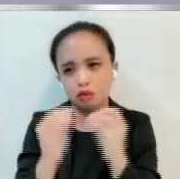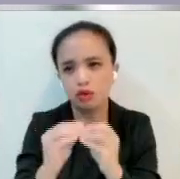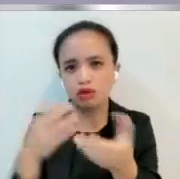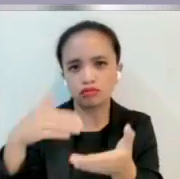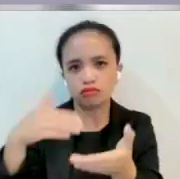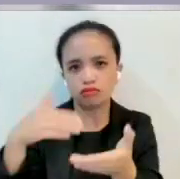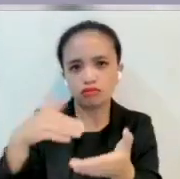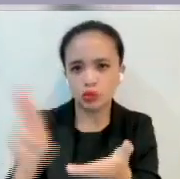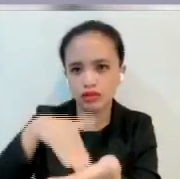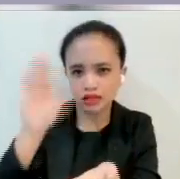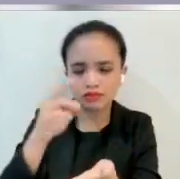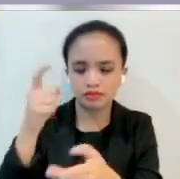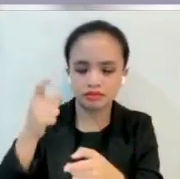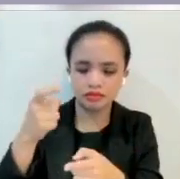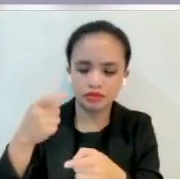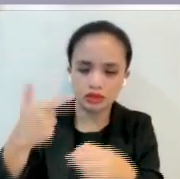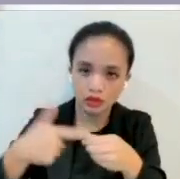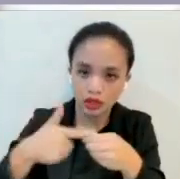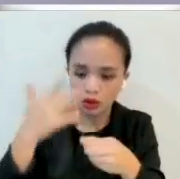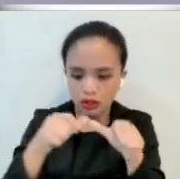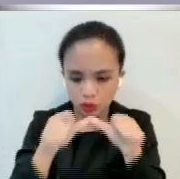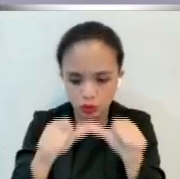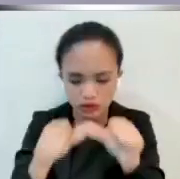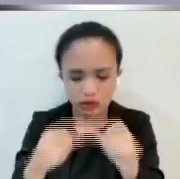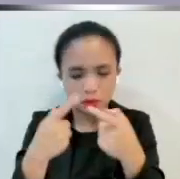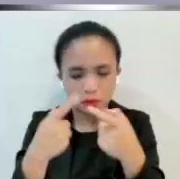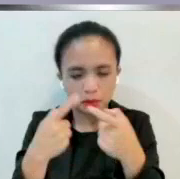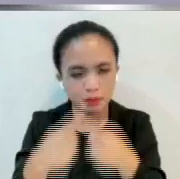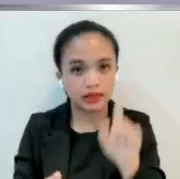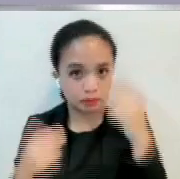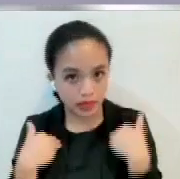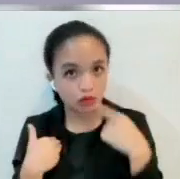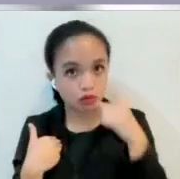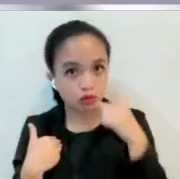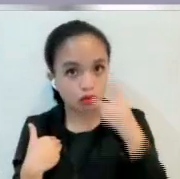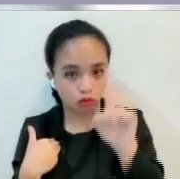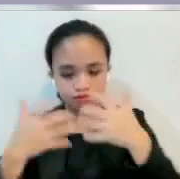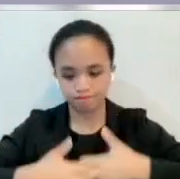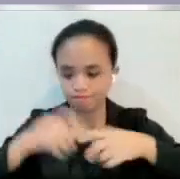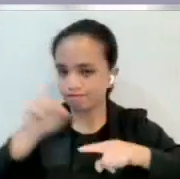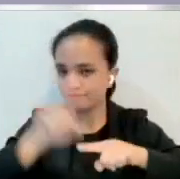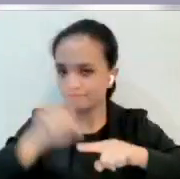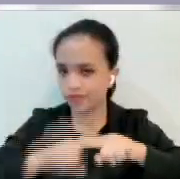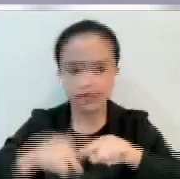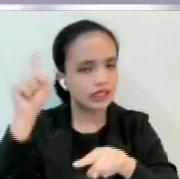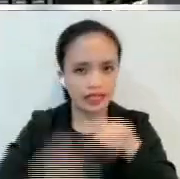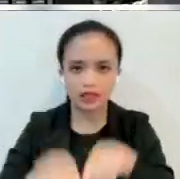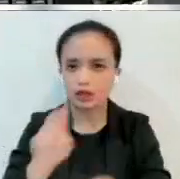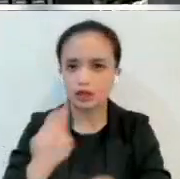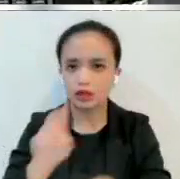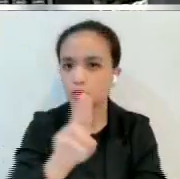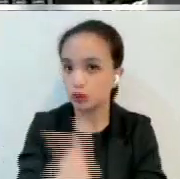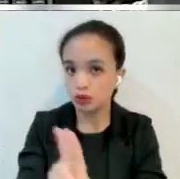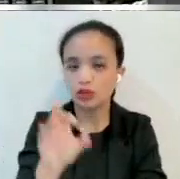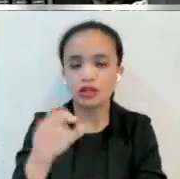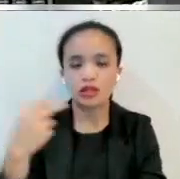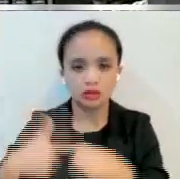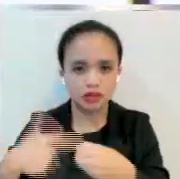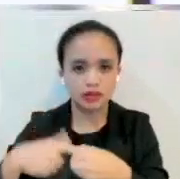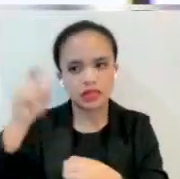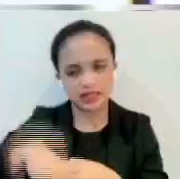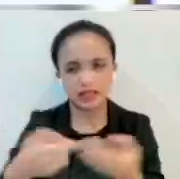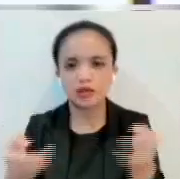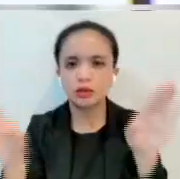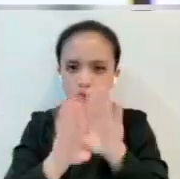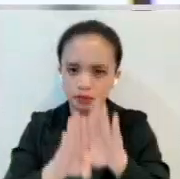continue to run but there's one power plant that cannot use alternative fuel that has to shut down makatutulong daw para